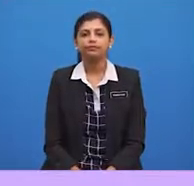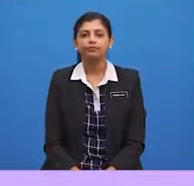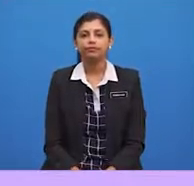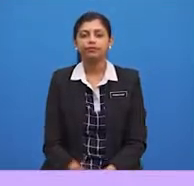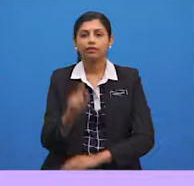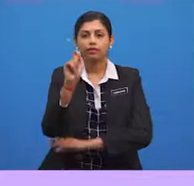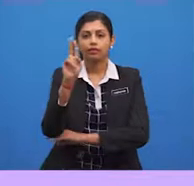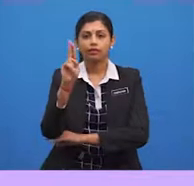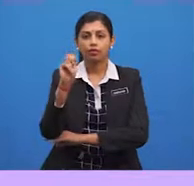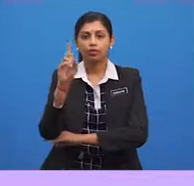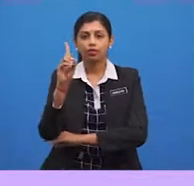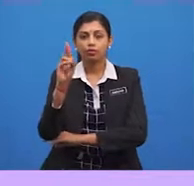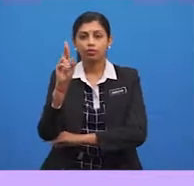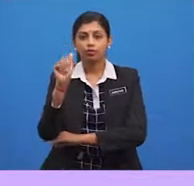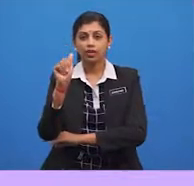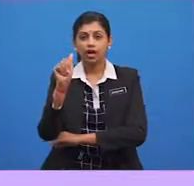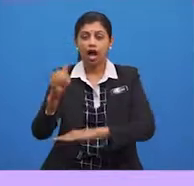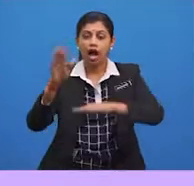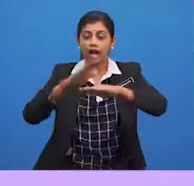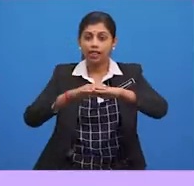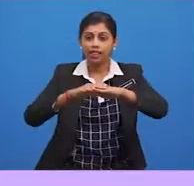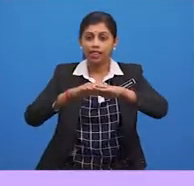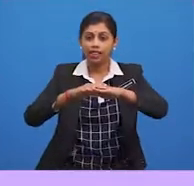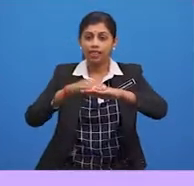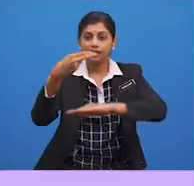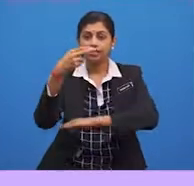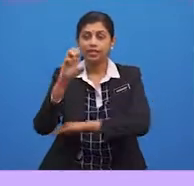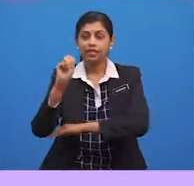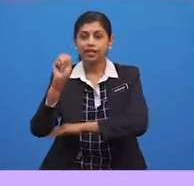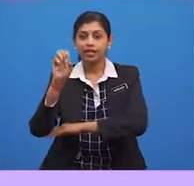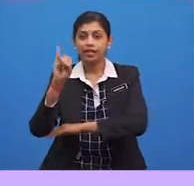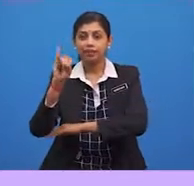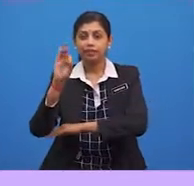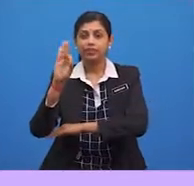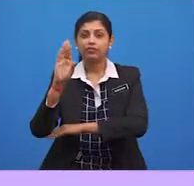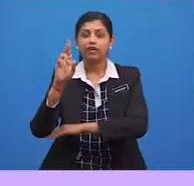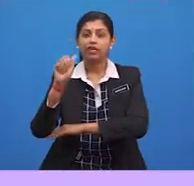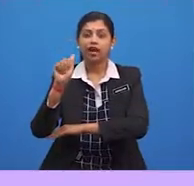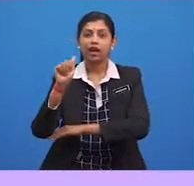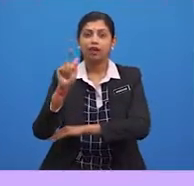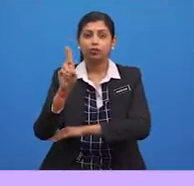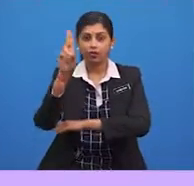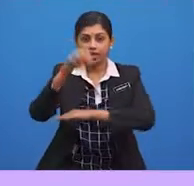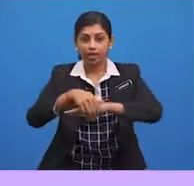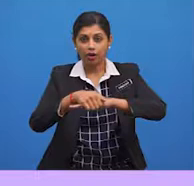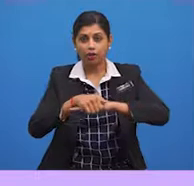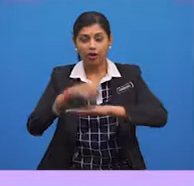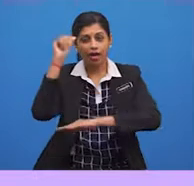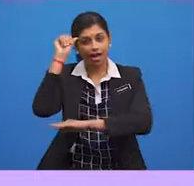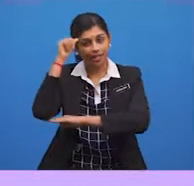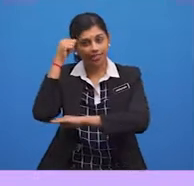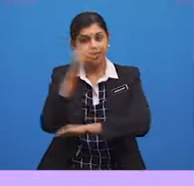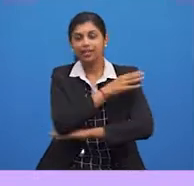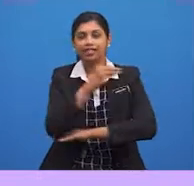Tundra terletak di atas hemisfera utara di Eropah, Asia dan